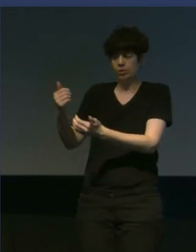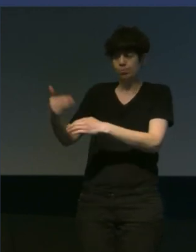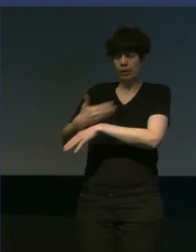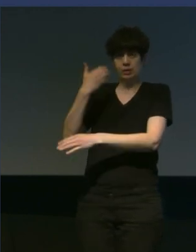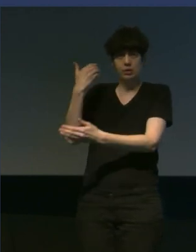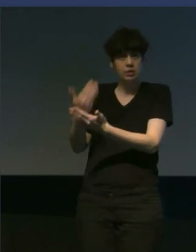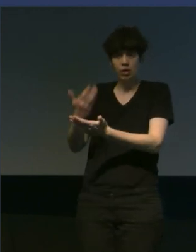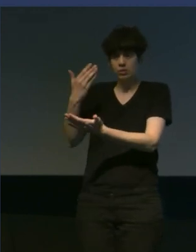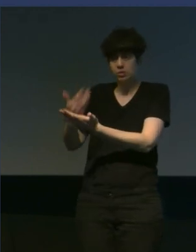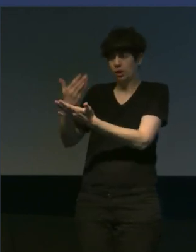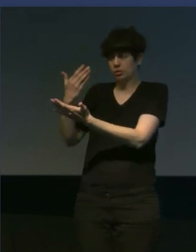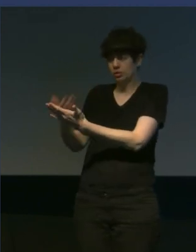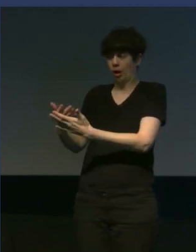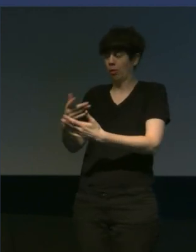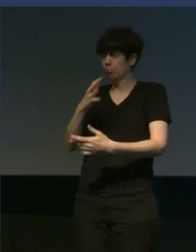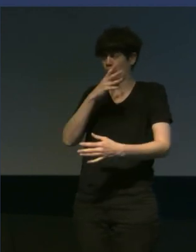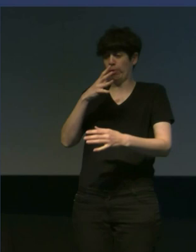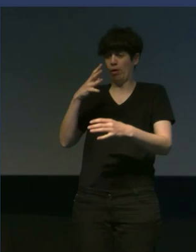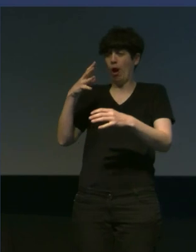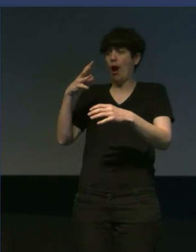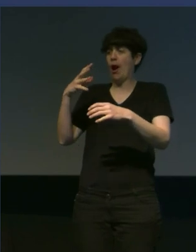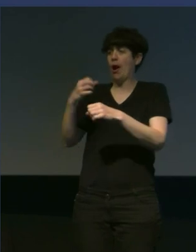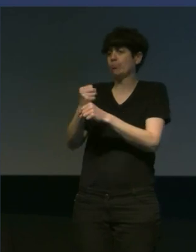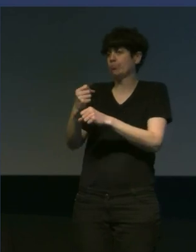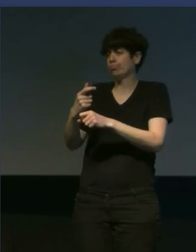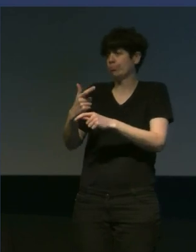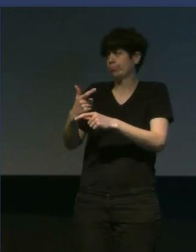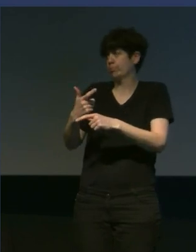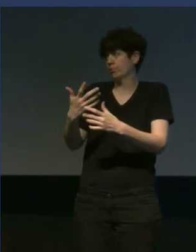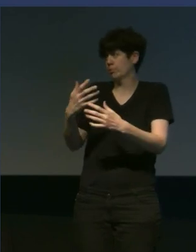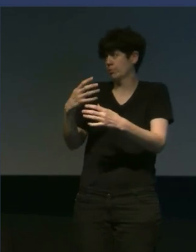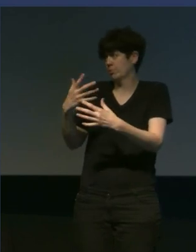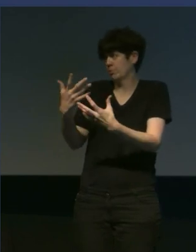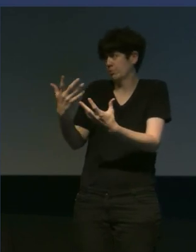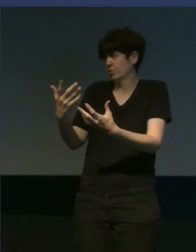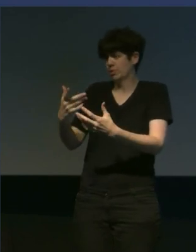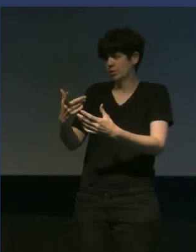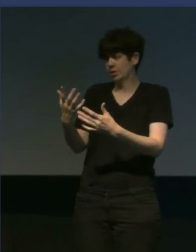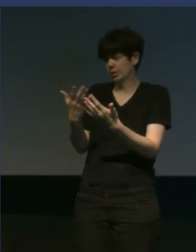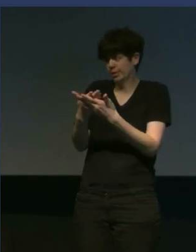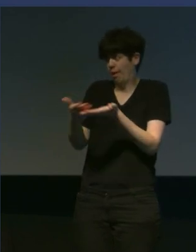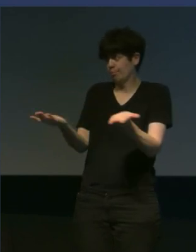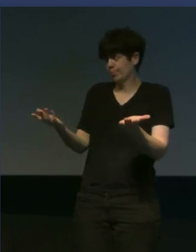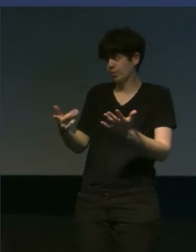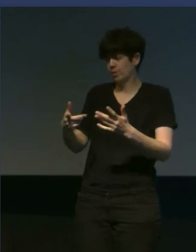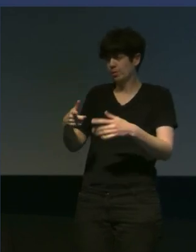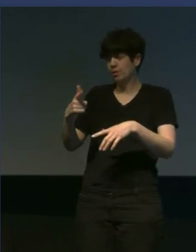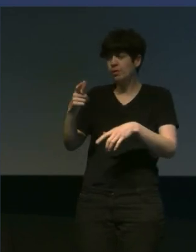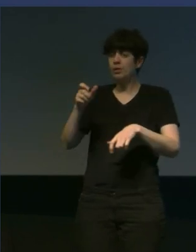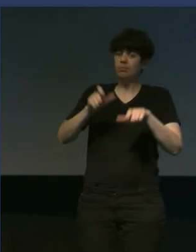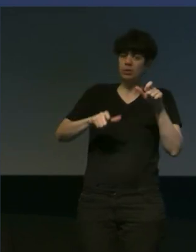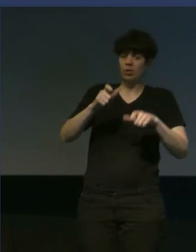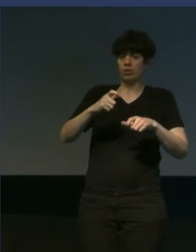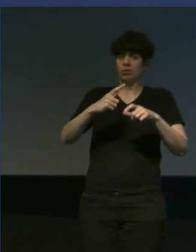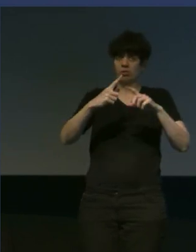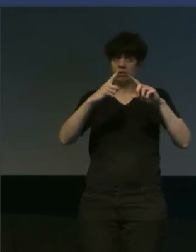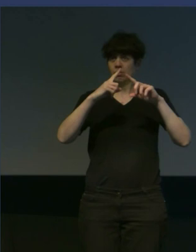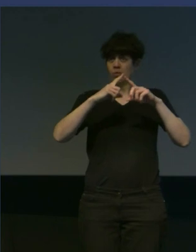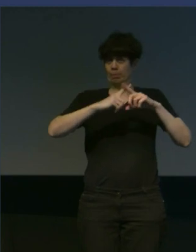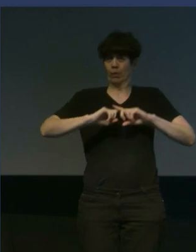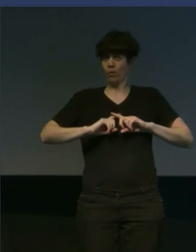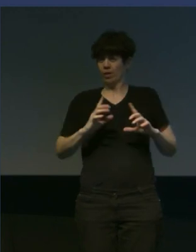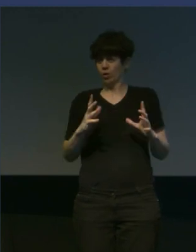exposés. Il n'y a pas de rapporté à faire. Moi, c'est dans quel sens, en fait. Mais c'est plus simple que d'être climato-sceptique. C'est vraiment prendre la tête que